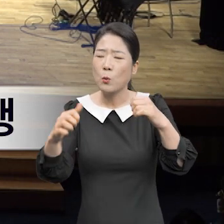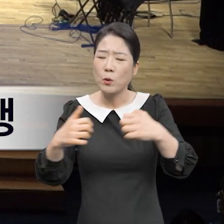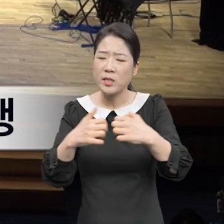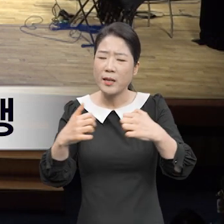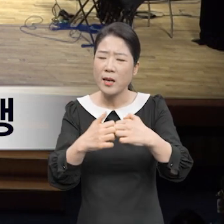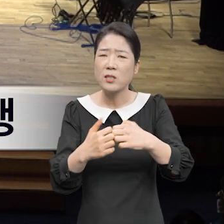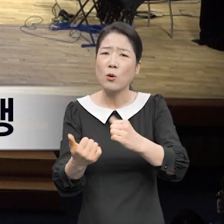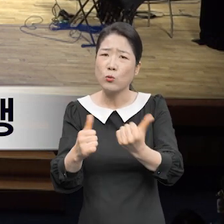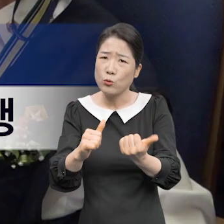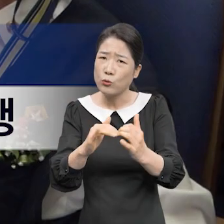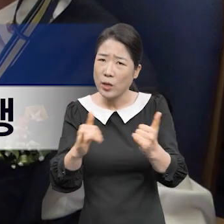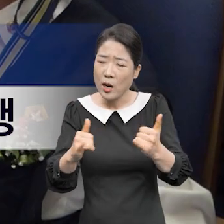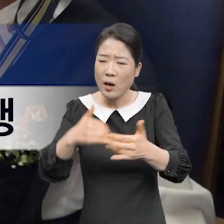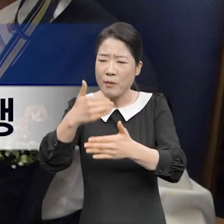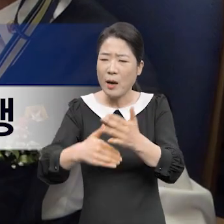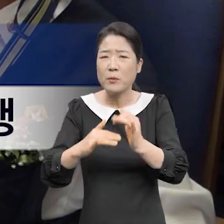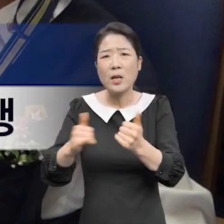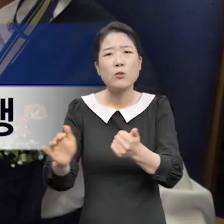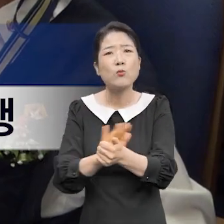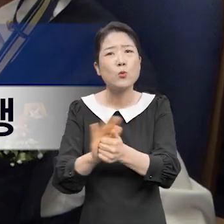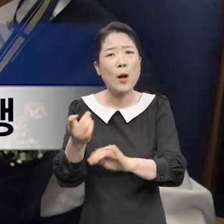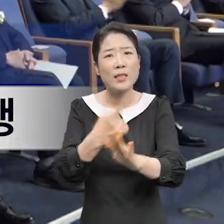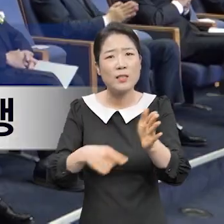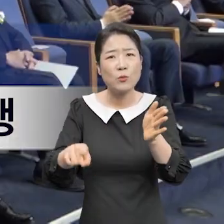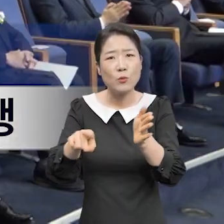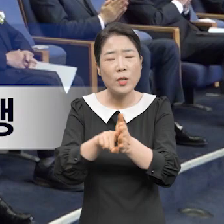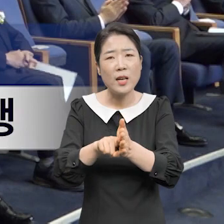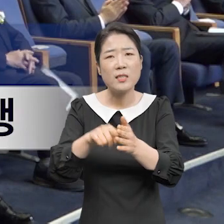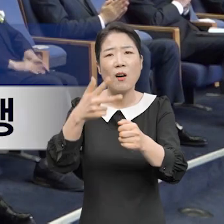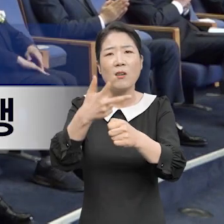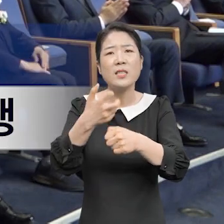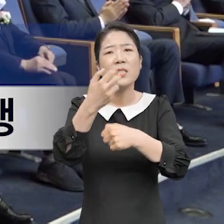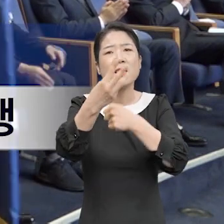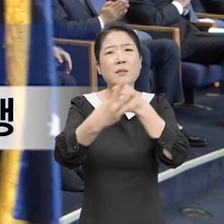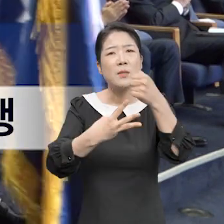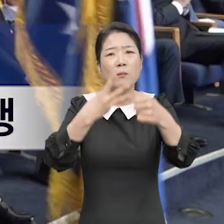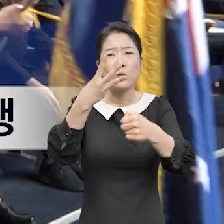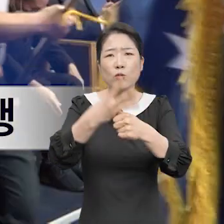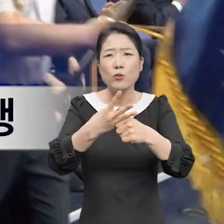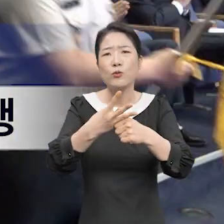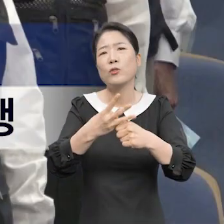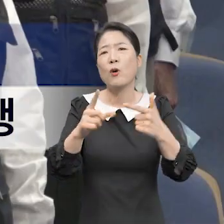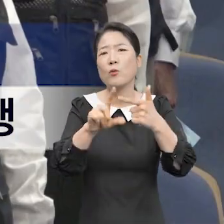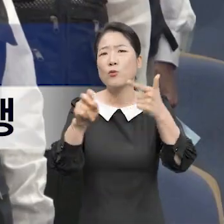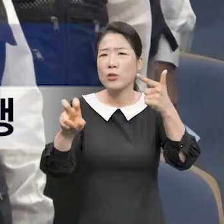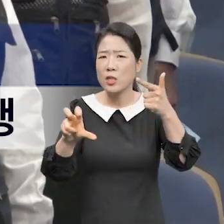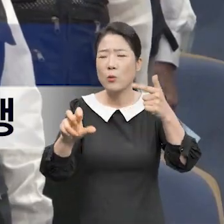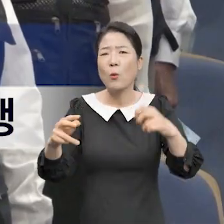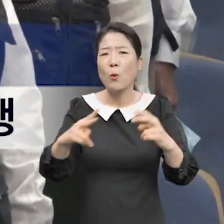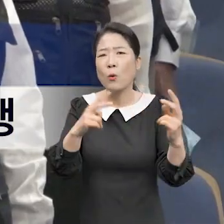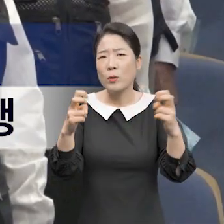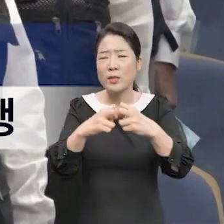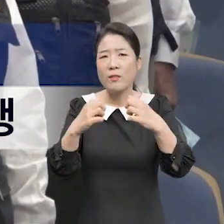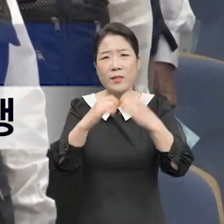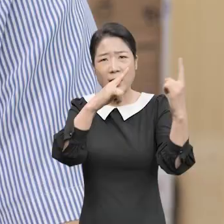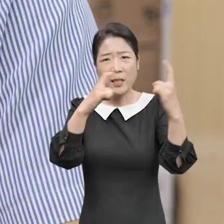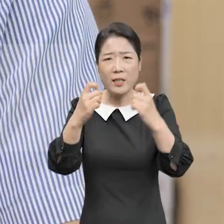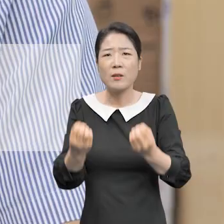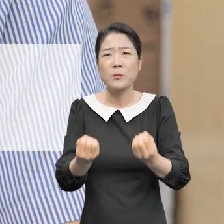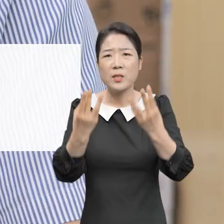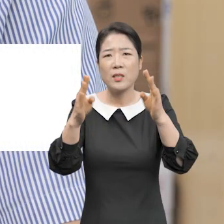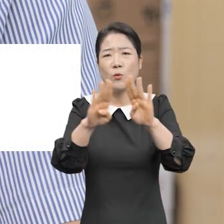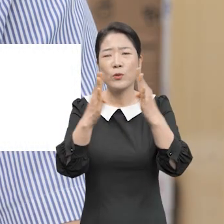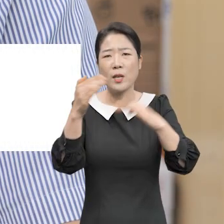희생하신 분들을 기리고 육아족들을 위로하기 위해 제73주년 6.25 전쟁 기념식을 개최할 예정입니다